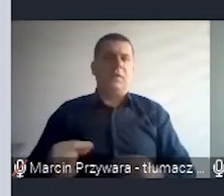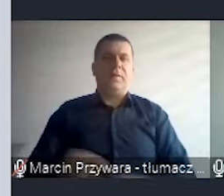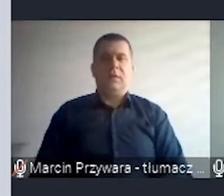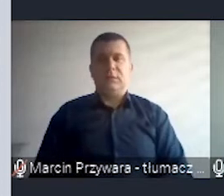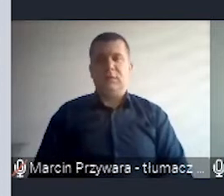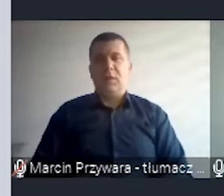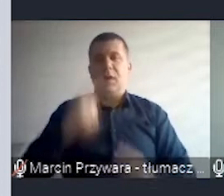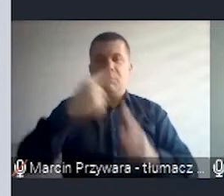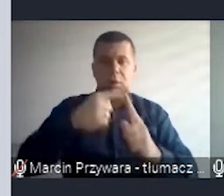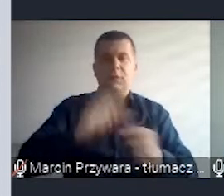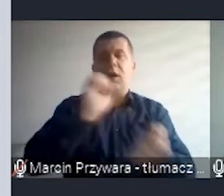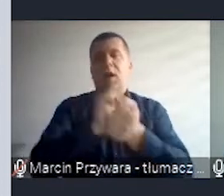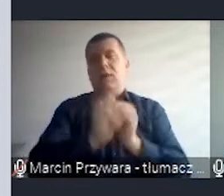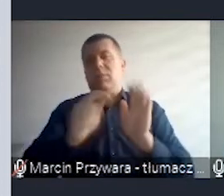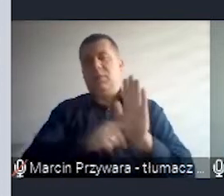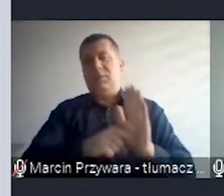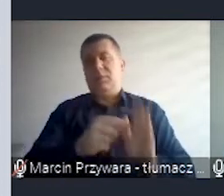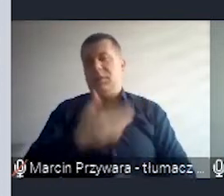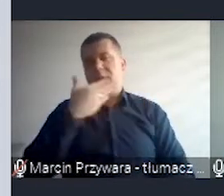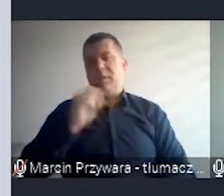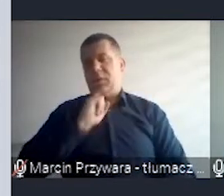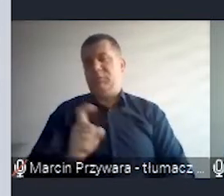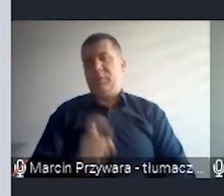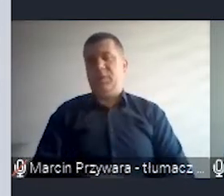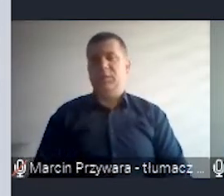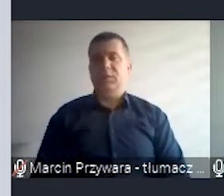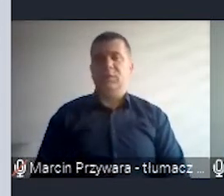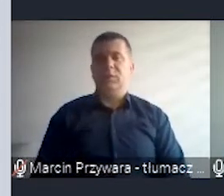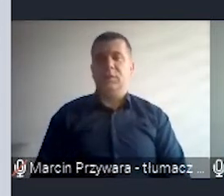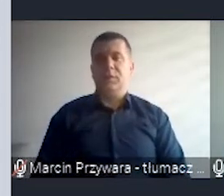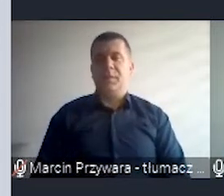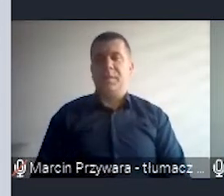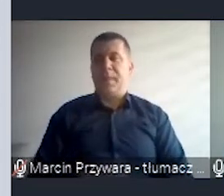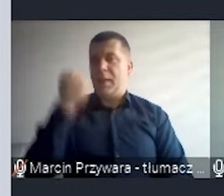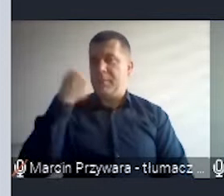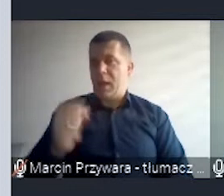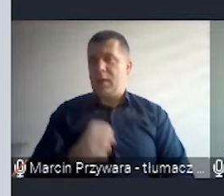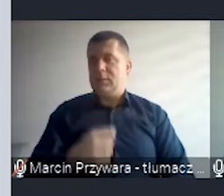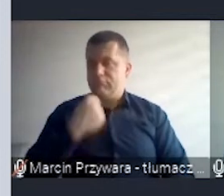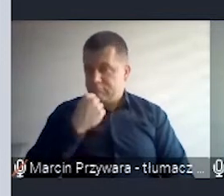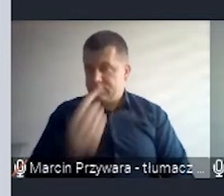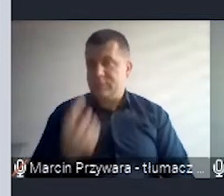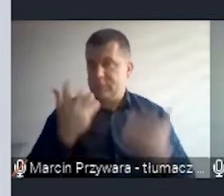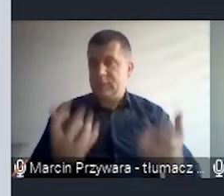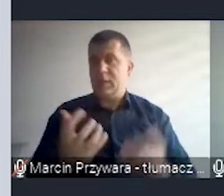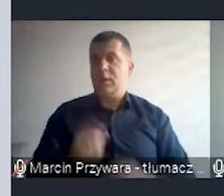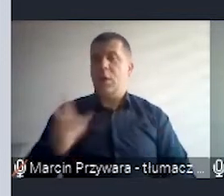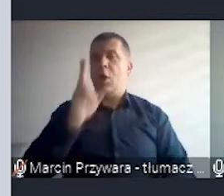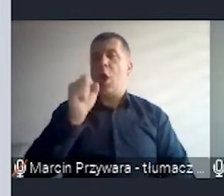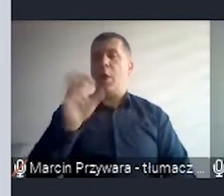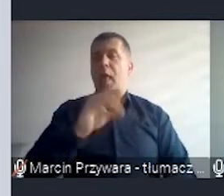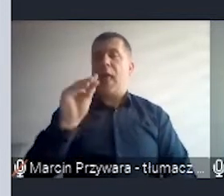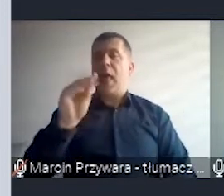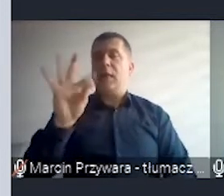I pozytywnie, i negatywnie, żeby nie było wątpliwości. Więc bardzo podkreślam, że te kodeksy